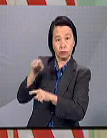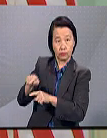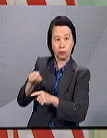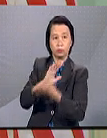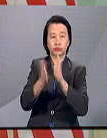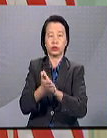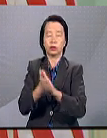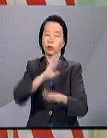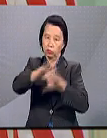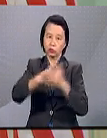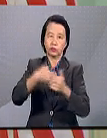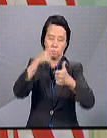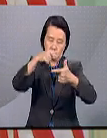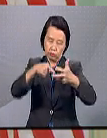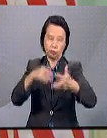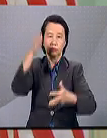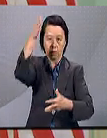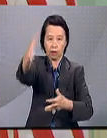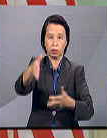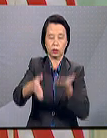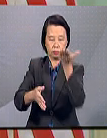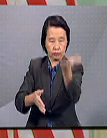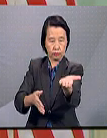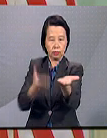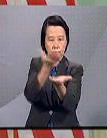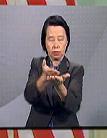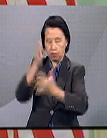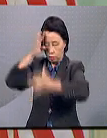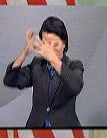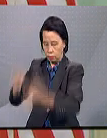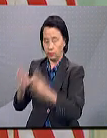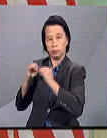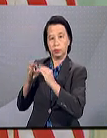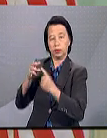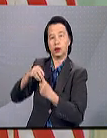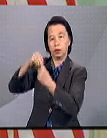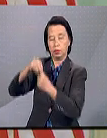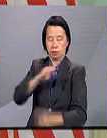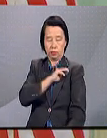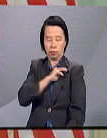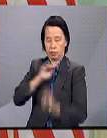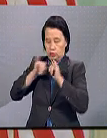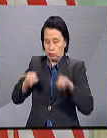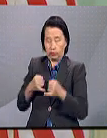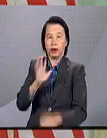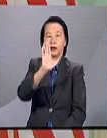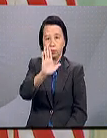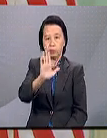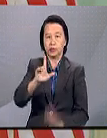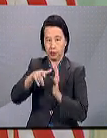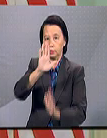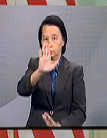Jadi semua perkara tersebut akan dibentangkan dan diputuskan oleh mesyuarat khas menteri-menteri Jumaat nanti.